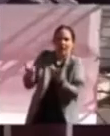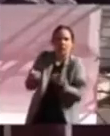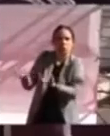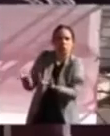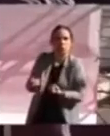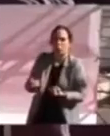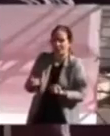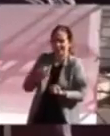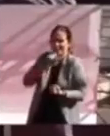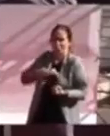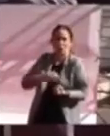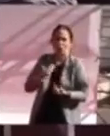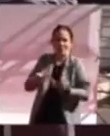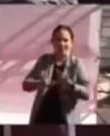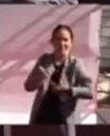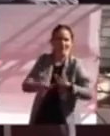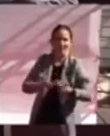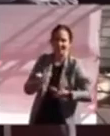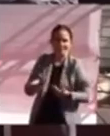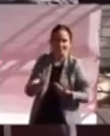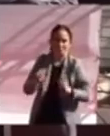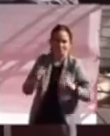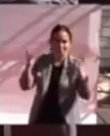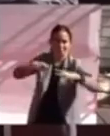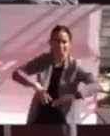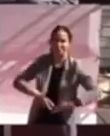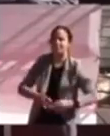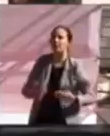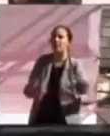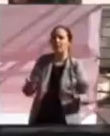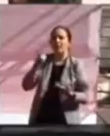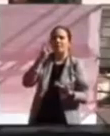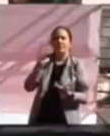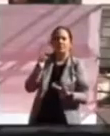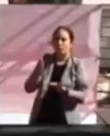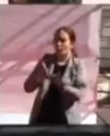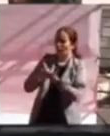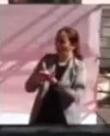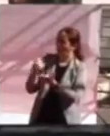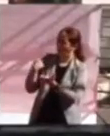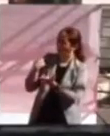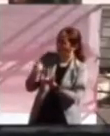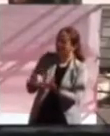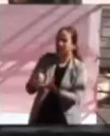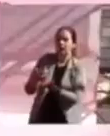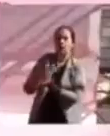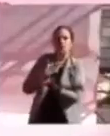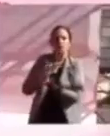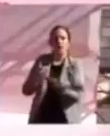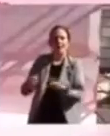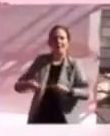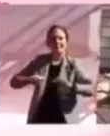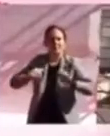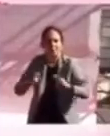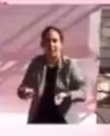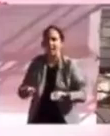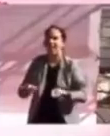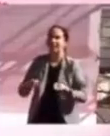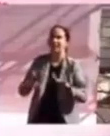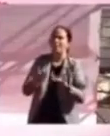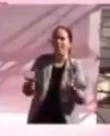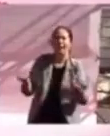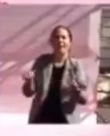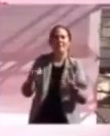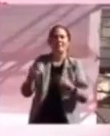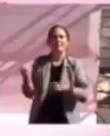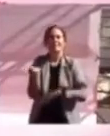e abbiamo visto che è salita negli anni in sanità la spesa in beni e servizi ma che spesa era alla